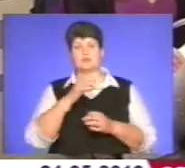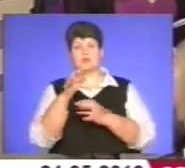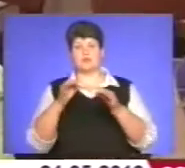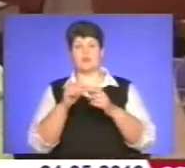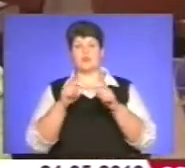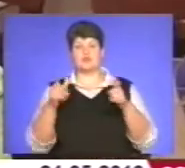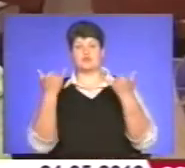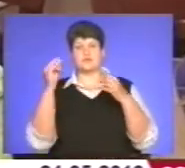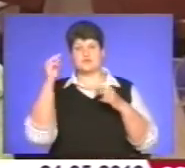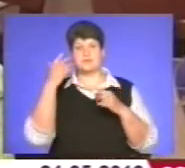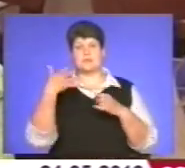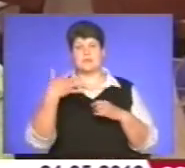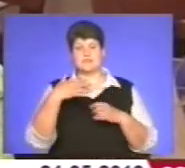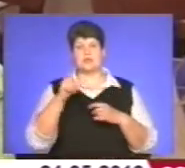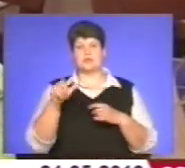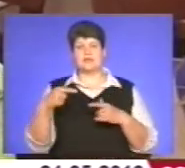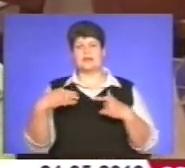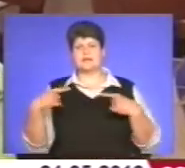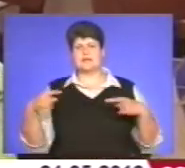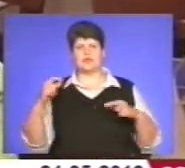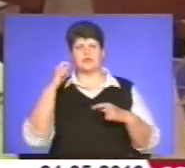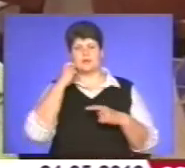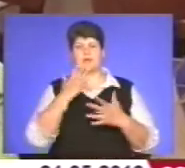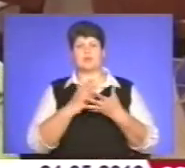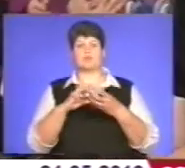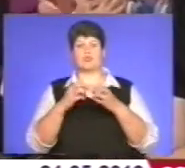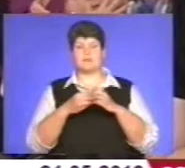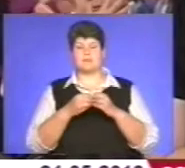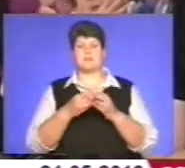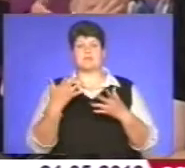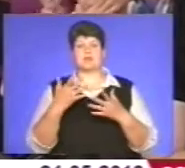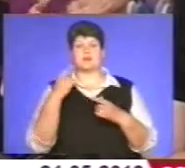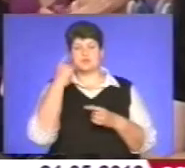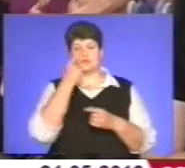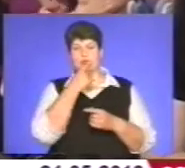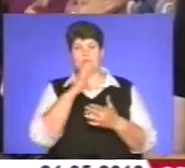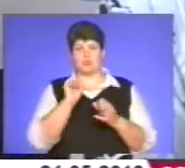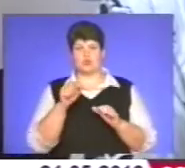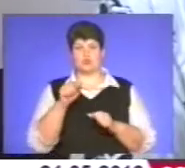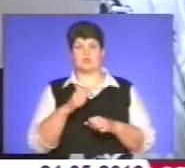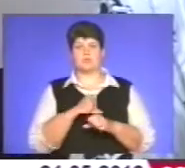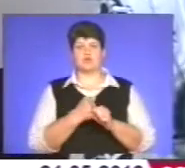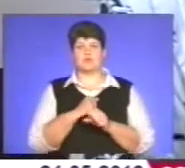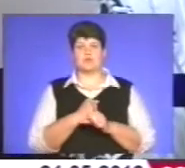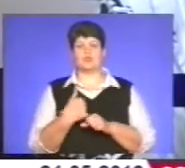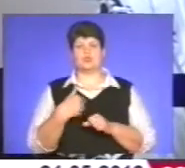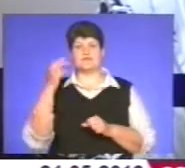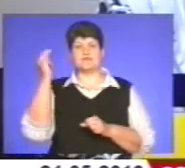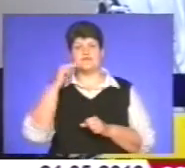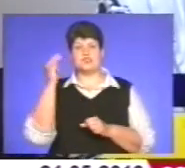близько 50 людей різного віку, які мають проблеми з зором. Вони мають також змогу тут працювати. У нас навчаються